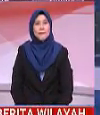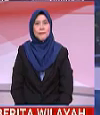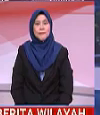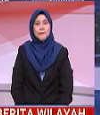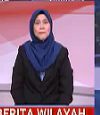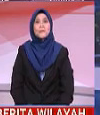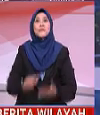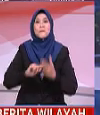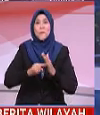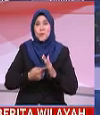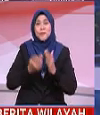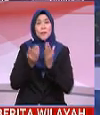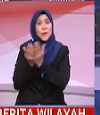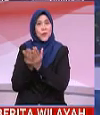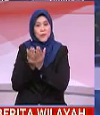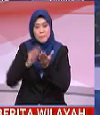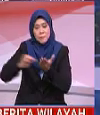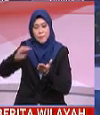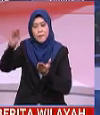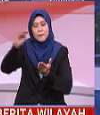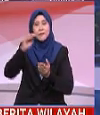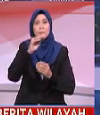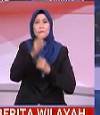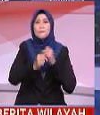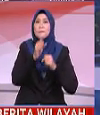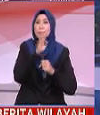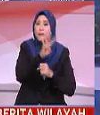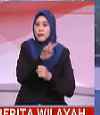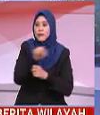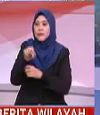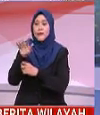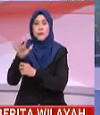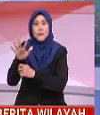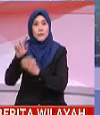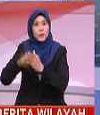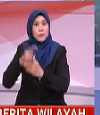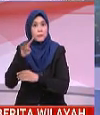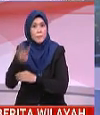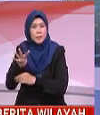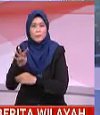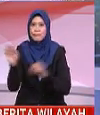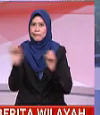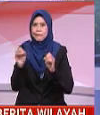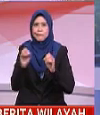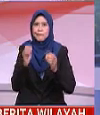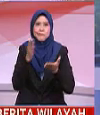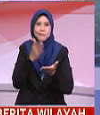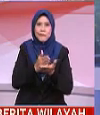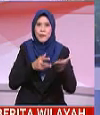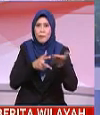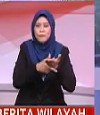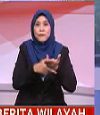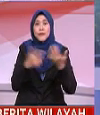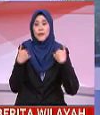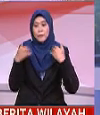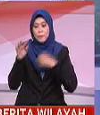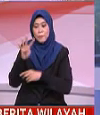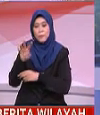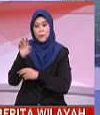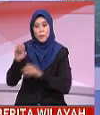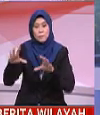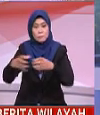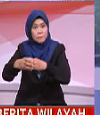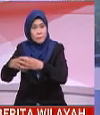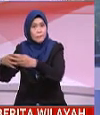Sesi persekolahan peringkat menengah pada 4 dan 5 April ini tidak terjejas walaupun terdapat 40 kluster